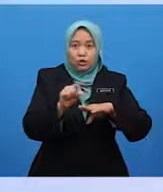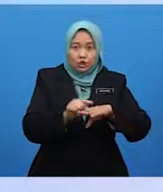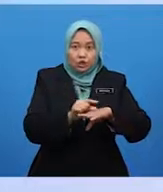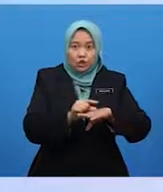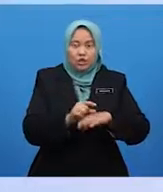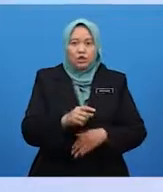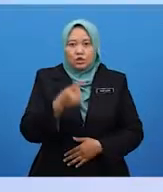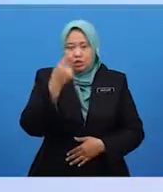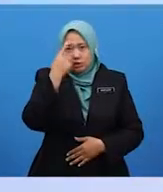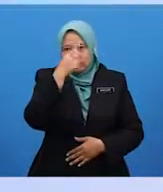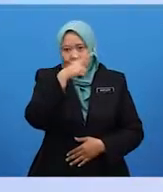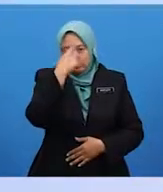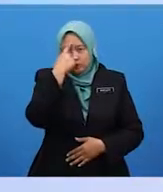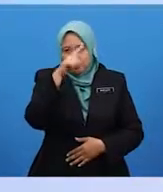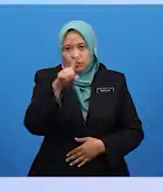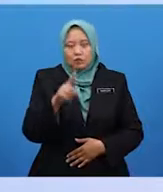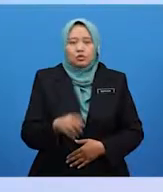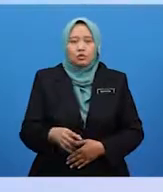tampak.